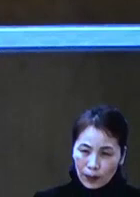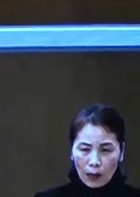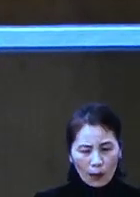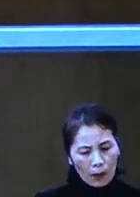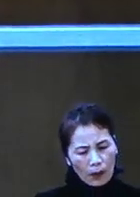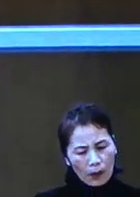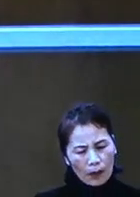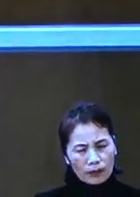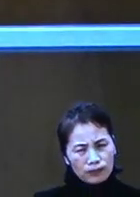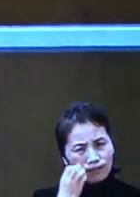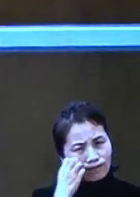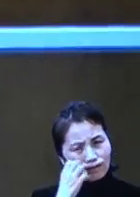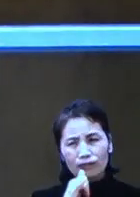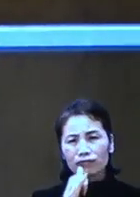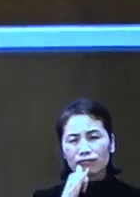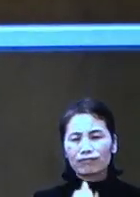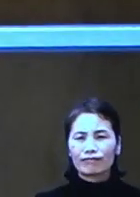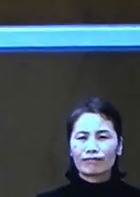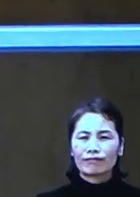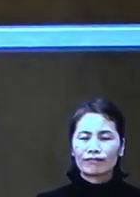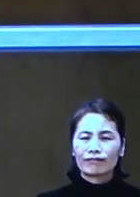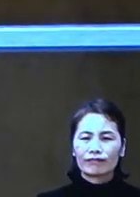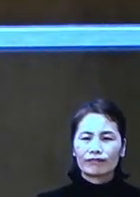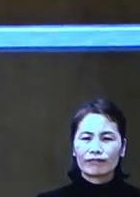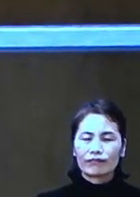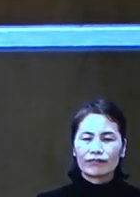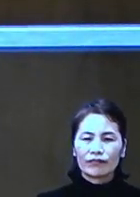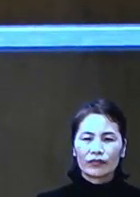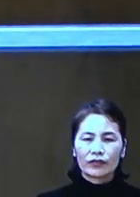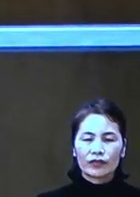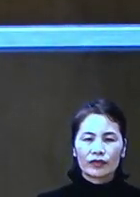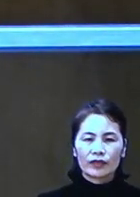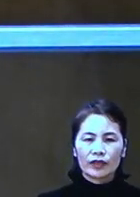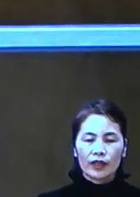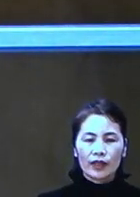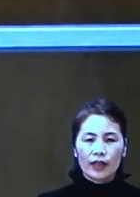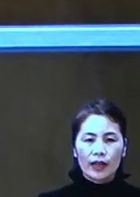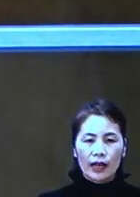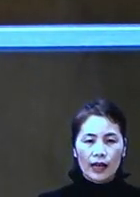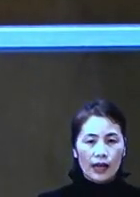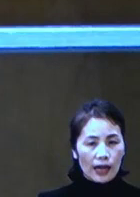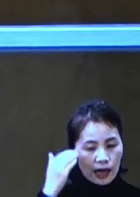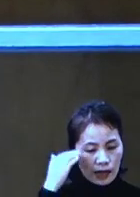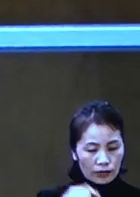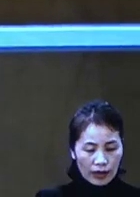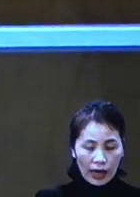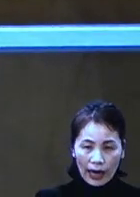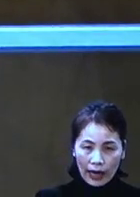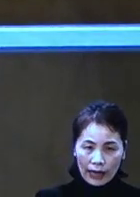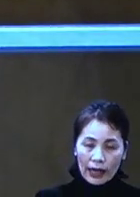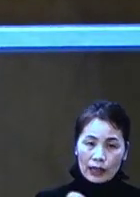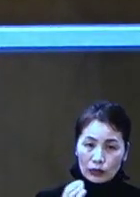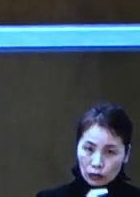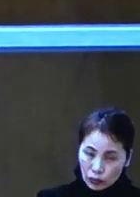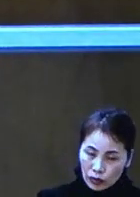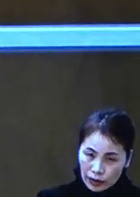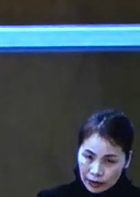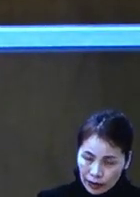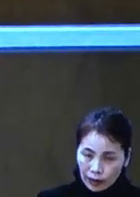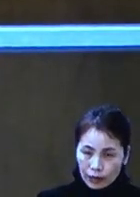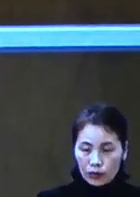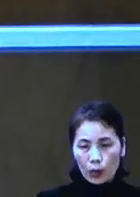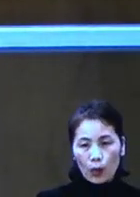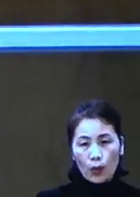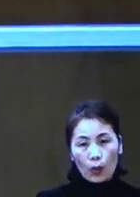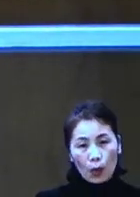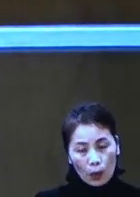있습니다. 국내 기업 투자, 테크노밸리와 공공주택의 기업 유치 등 국내 민간 공공 분야 투자 유치